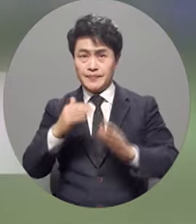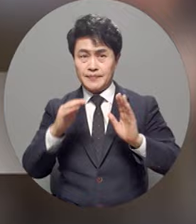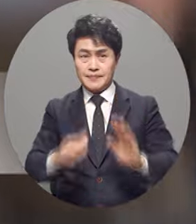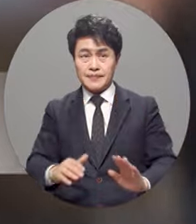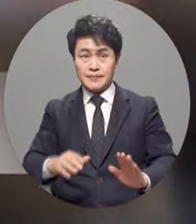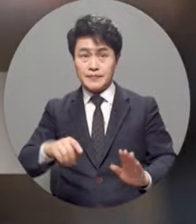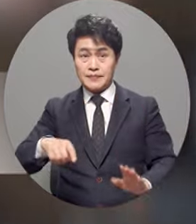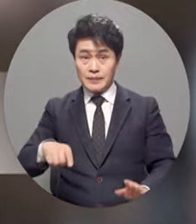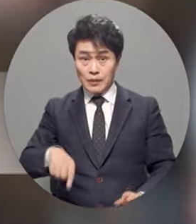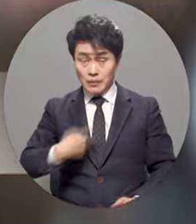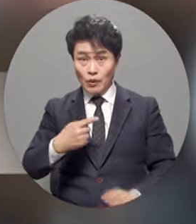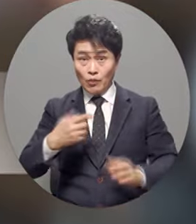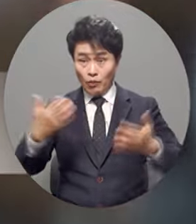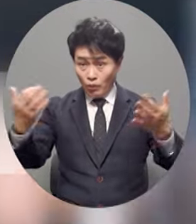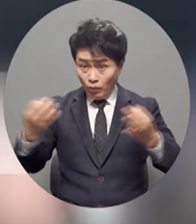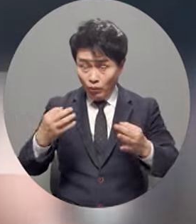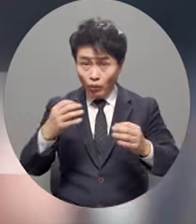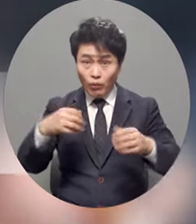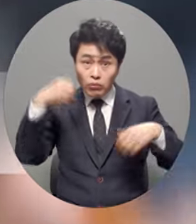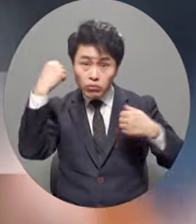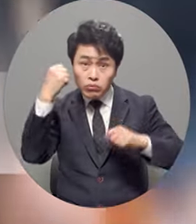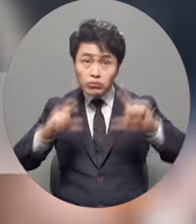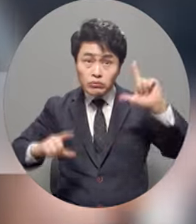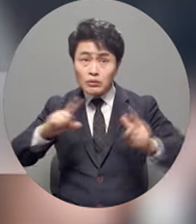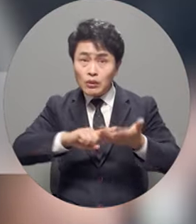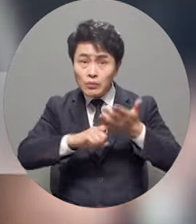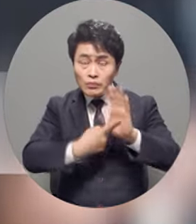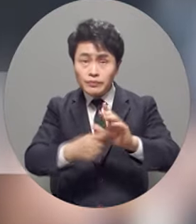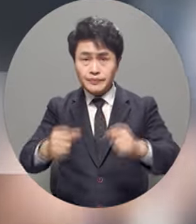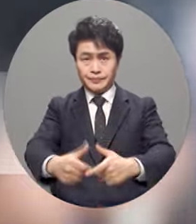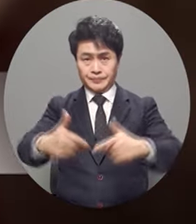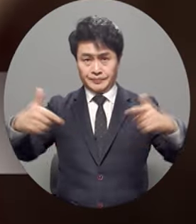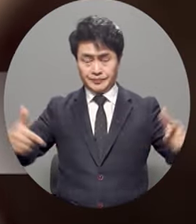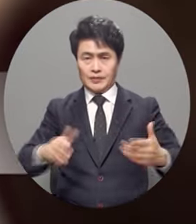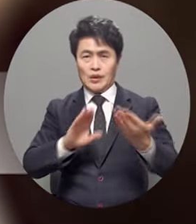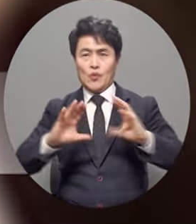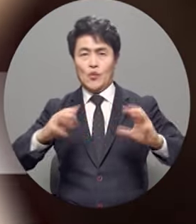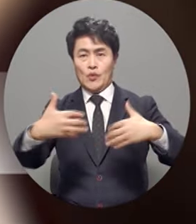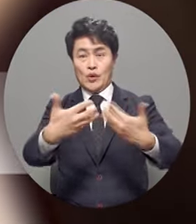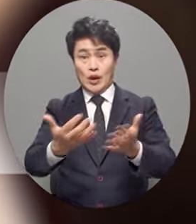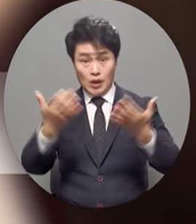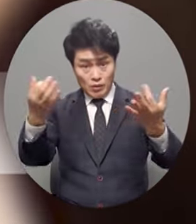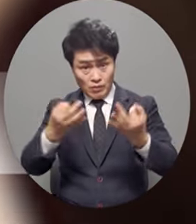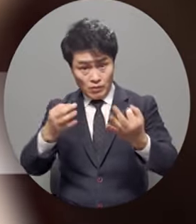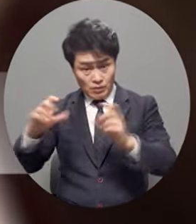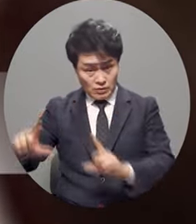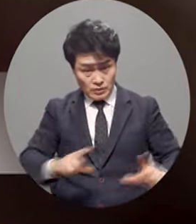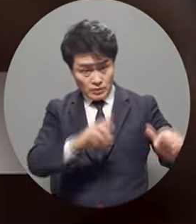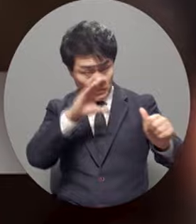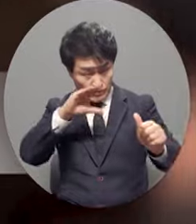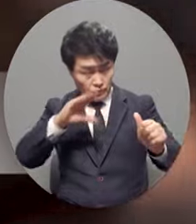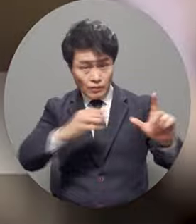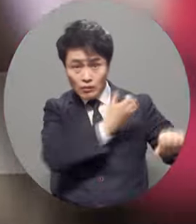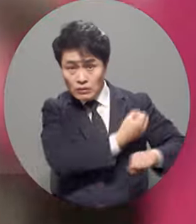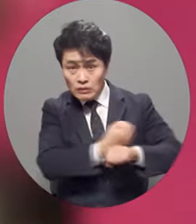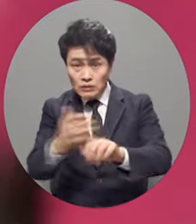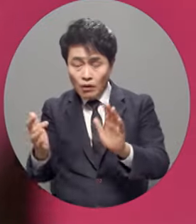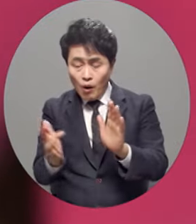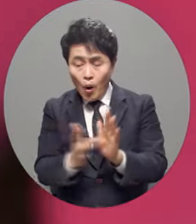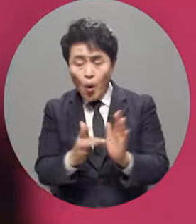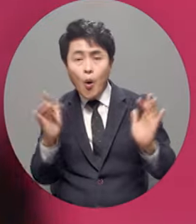출연하는 영상이 선전용으로 연출됐다는 평가가 해지면서 외국인의 시선으로 일상을 전하며 콘텐츠 신뢰도를